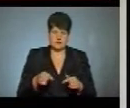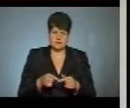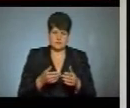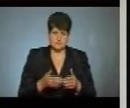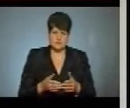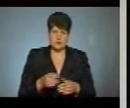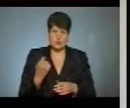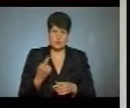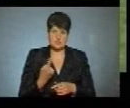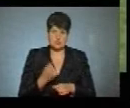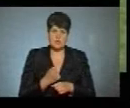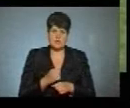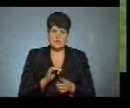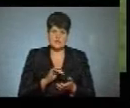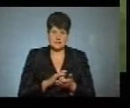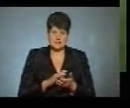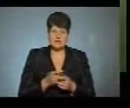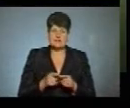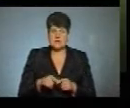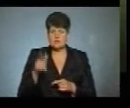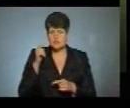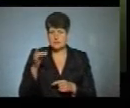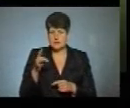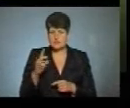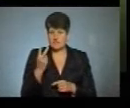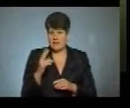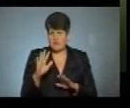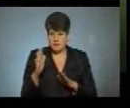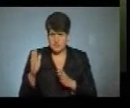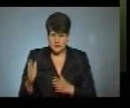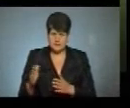Маціпура. Це в нас Чортківський район, 2 випадки. І